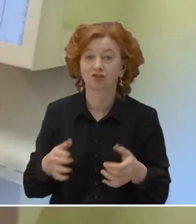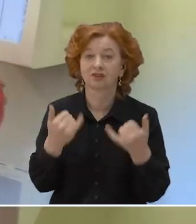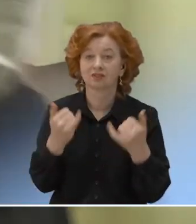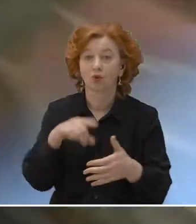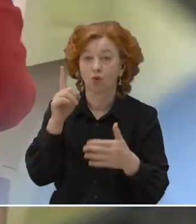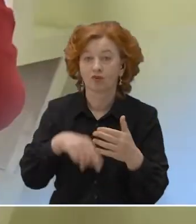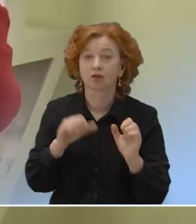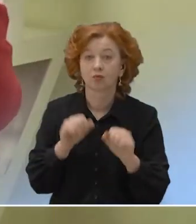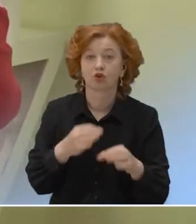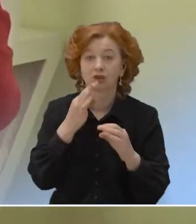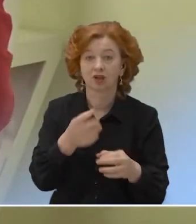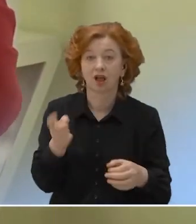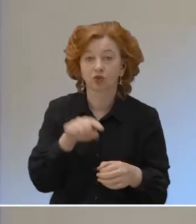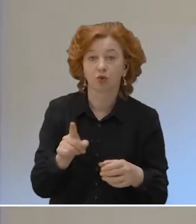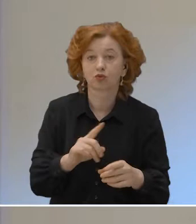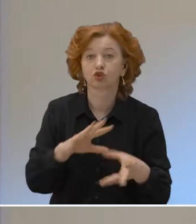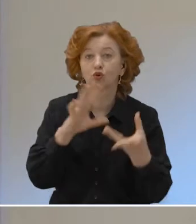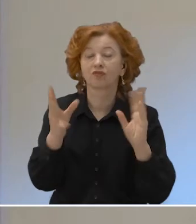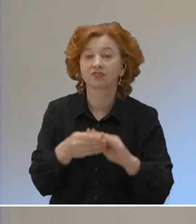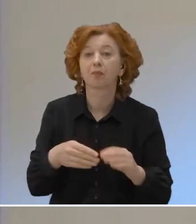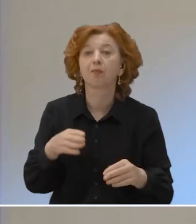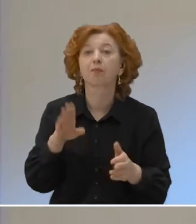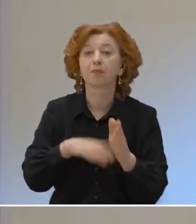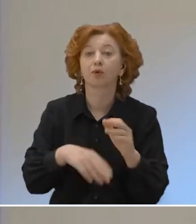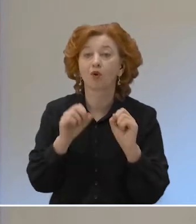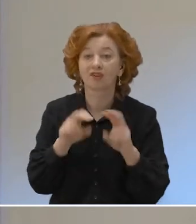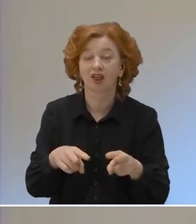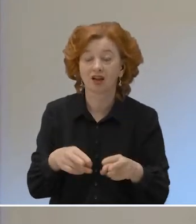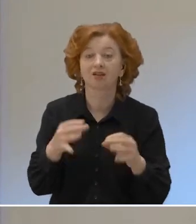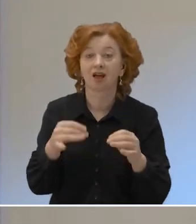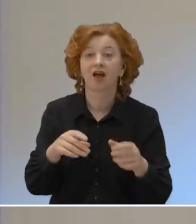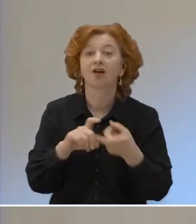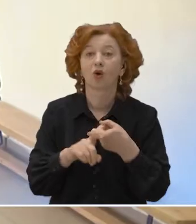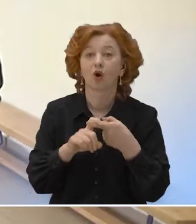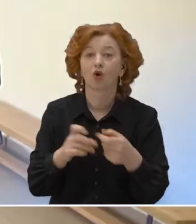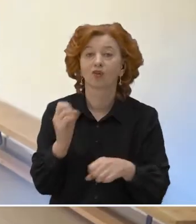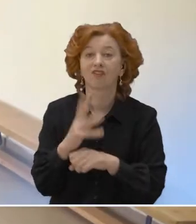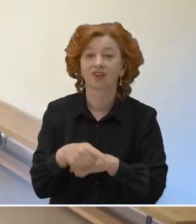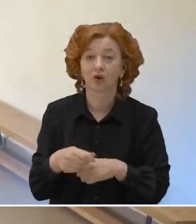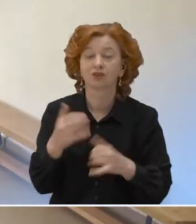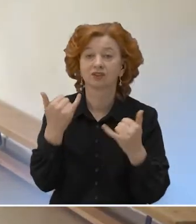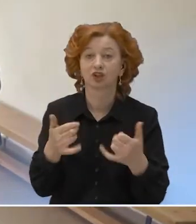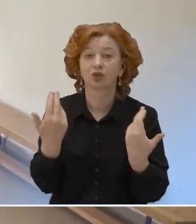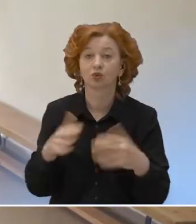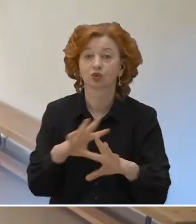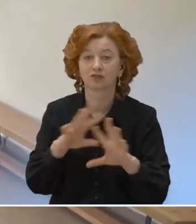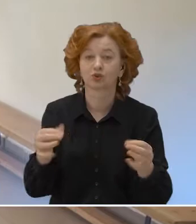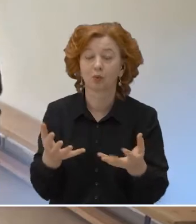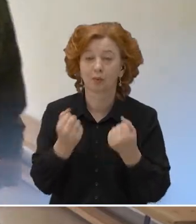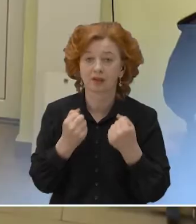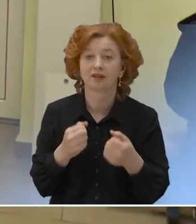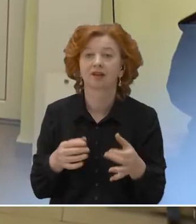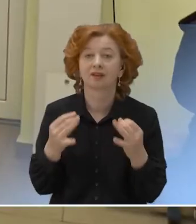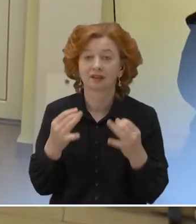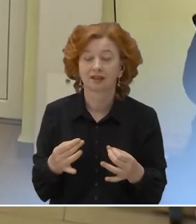сегодня уверенно можно сказать о том, что все меры профилактики и защиты от коронавирусной инфекции в образовательных учреждениях города и района